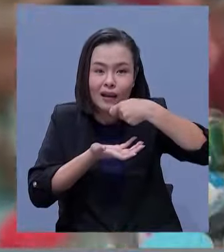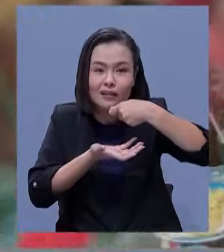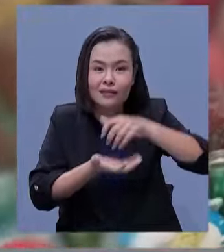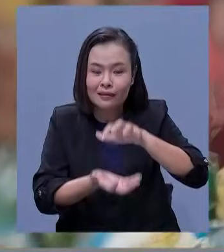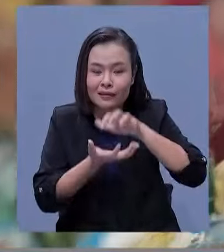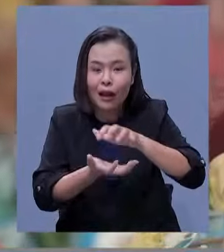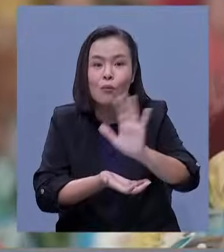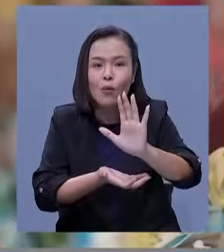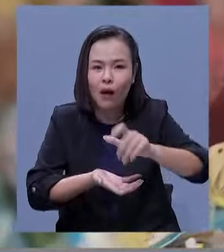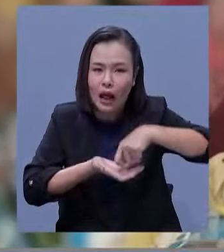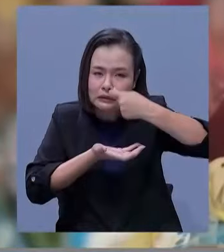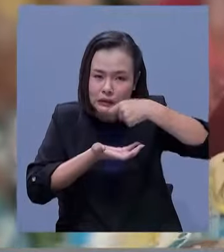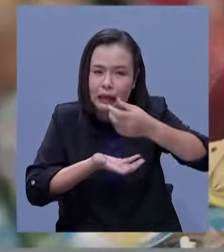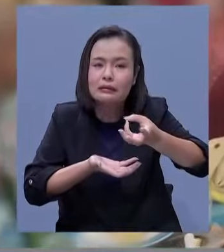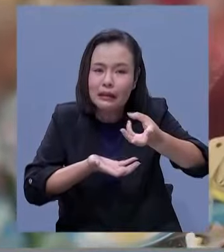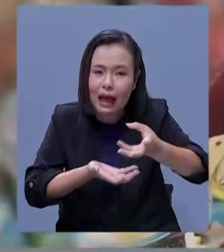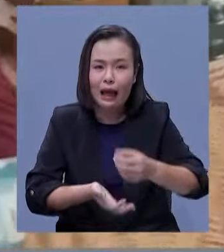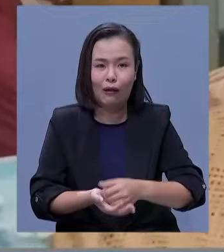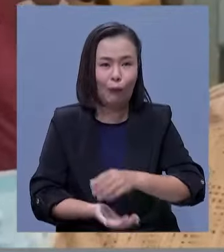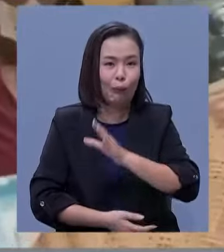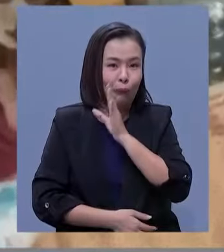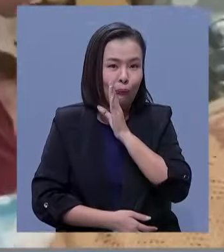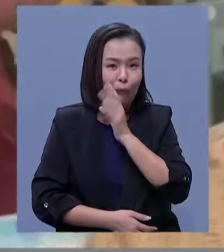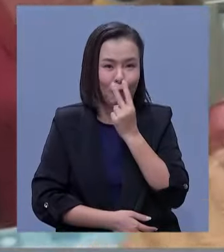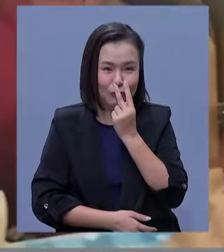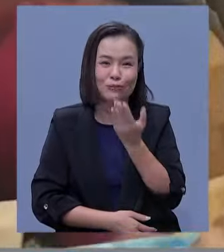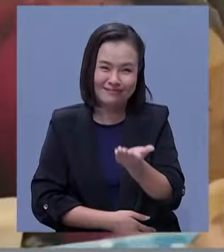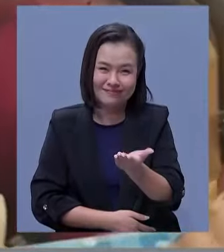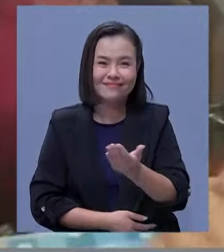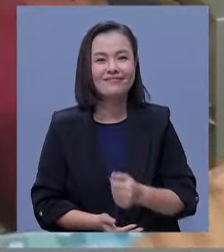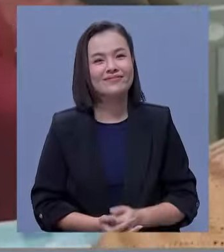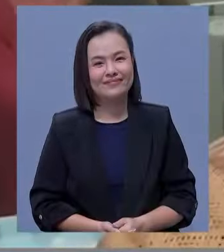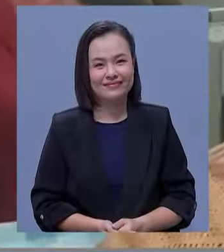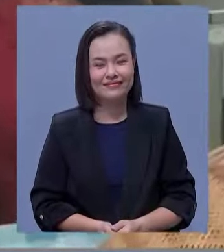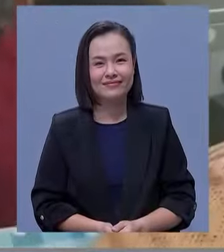ข้าวไม่ได้เล่นไฮโล ไม่เล่นไฮโลนะฉันกินข้าวอยู่แบบเนี้ยลองดูบรรยากาศบางช่วงบางตอนนะครับ